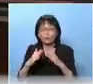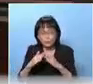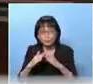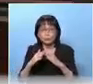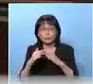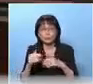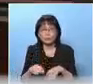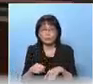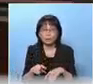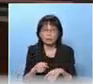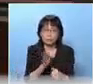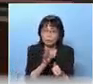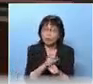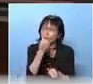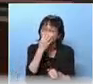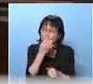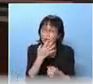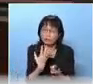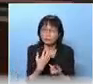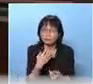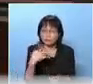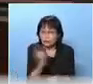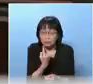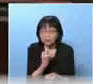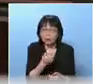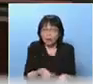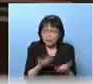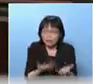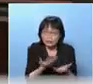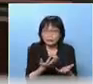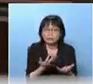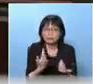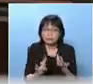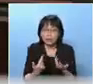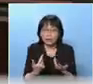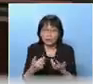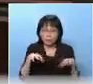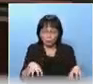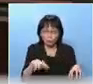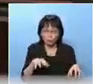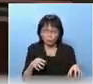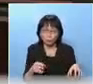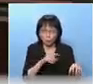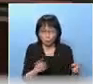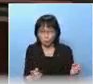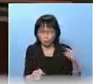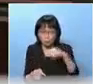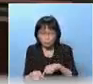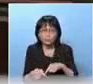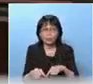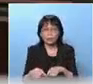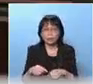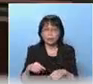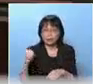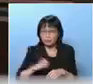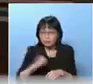會為香港打造首個氫儲能和首個跨境氫能應用的項目。相信這個亦